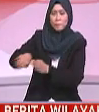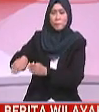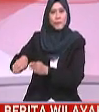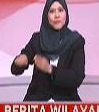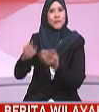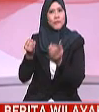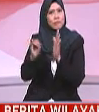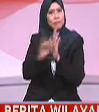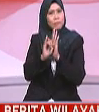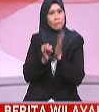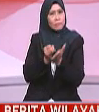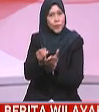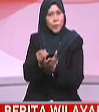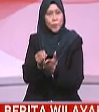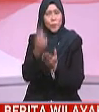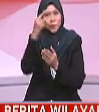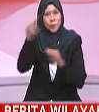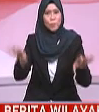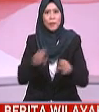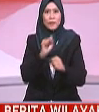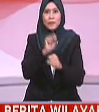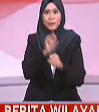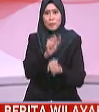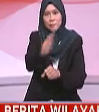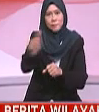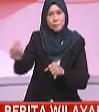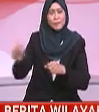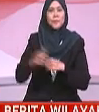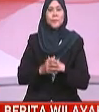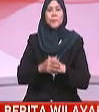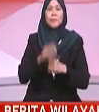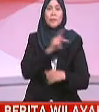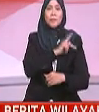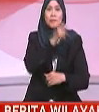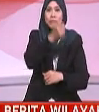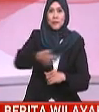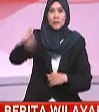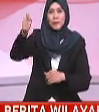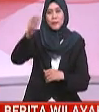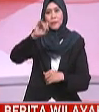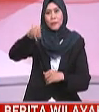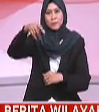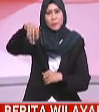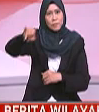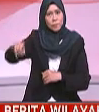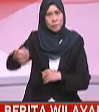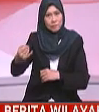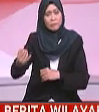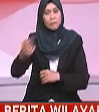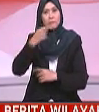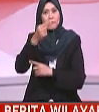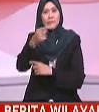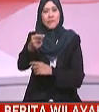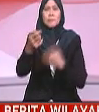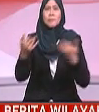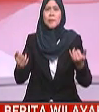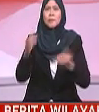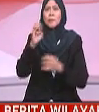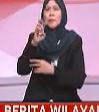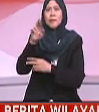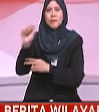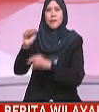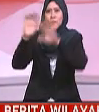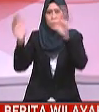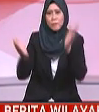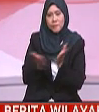elemen integriti dalam melakukan tugasan masing-masing. Ketua Pengarah JPJ Dato' Zailani Hashim berkata era globalisasi